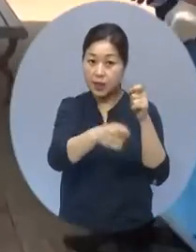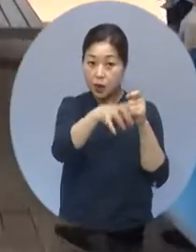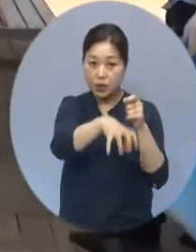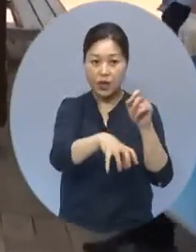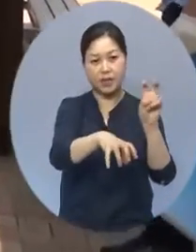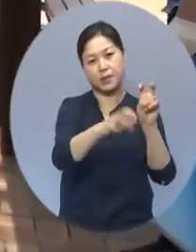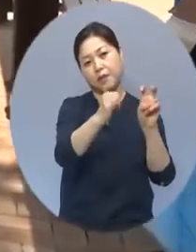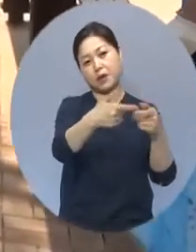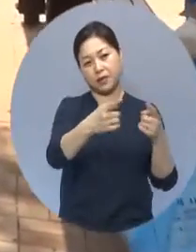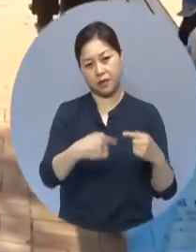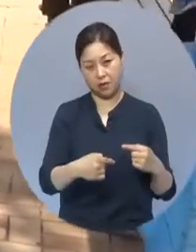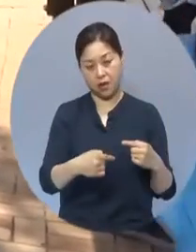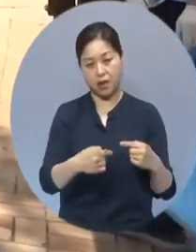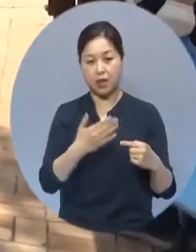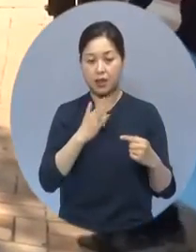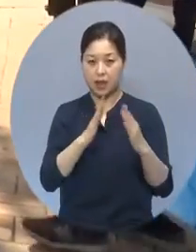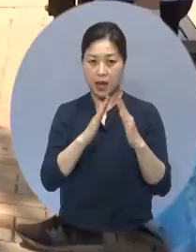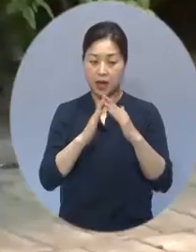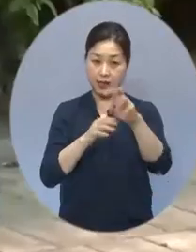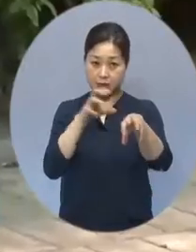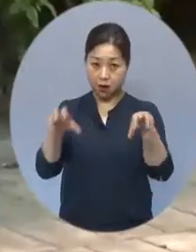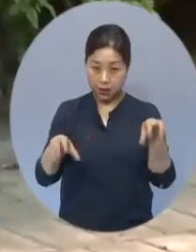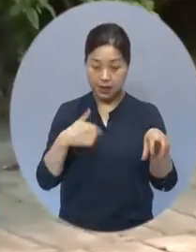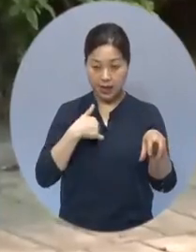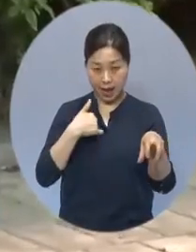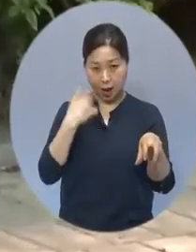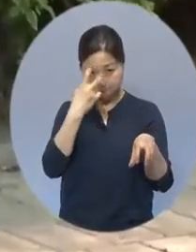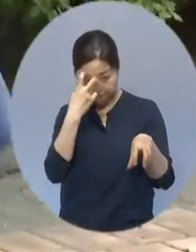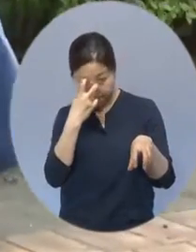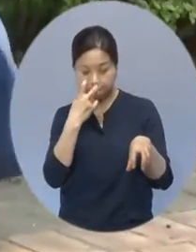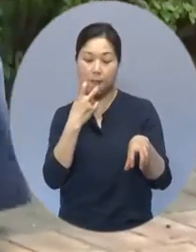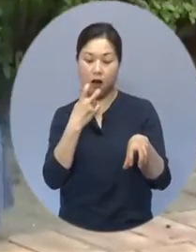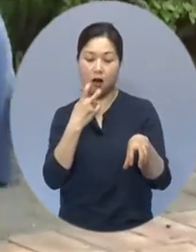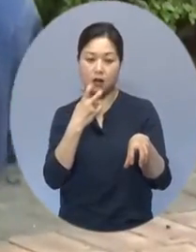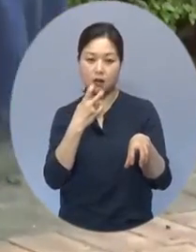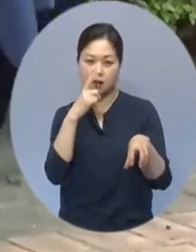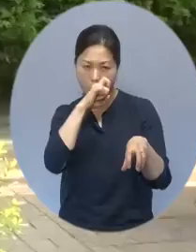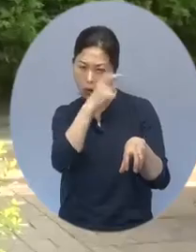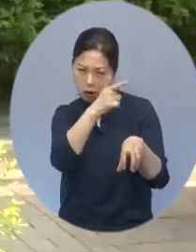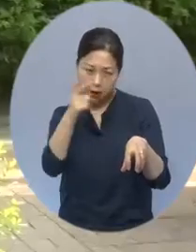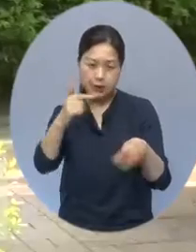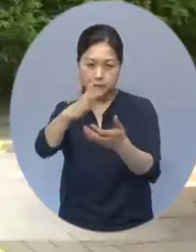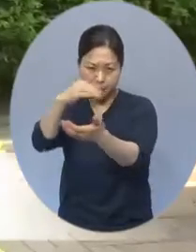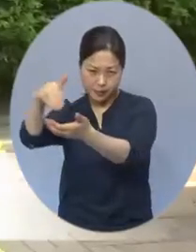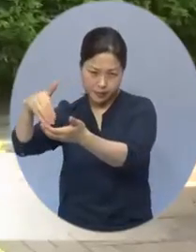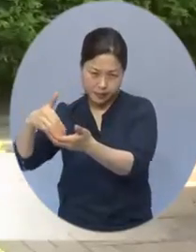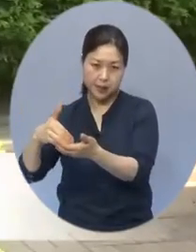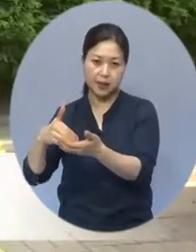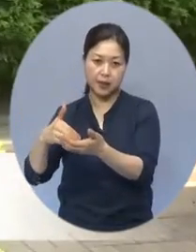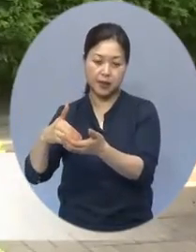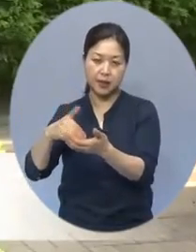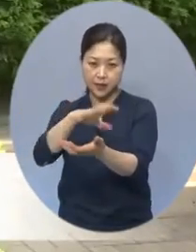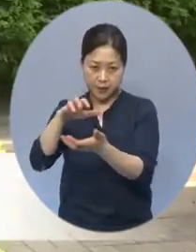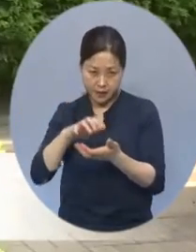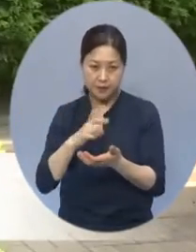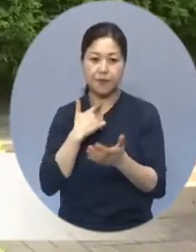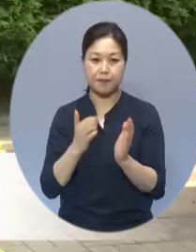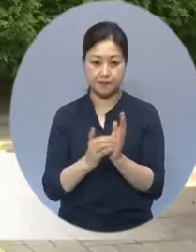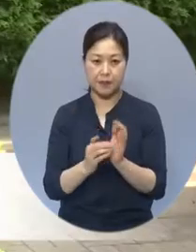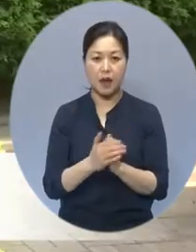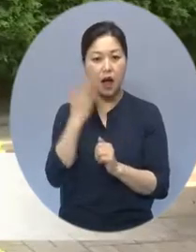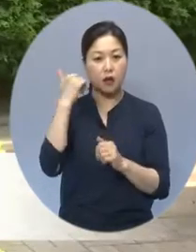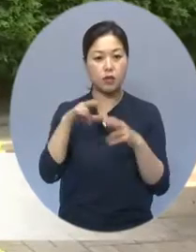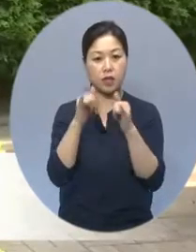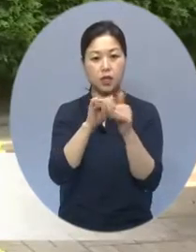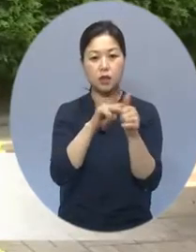청결 환경은 내가 지킨다라는 구호 아래 대대적인 쓰레기 수거 활동을 했습니다. 오늘